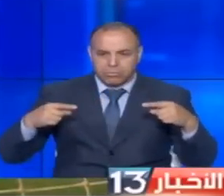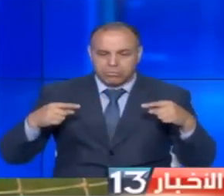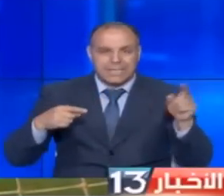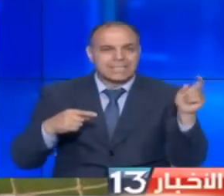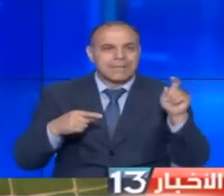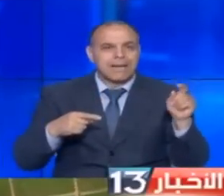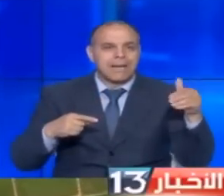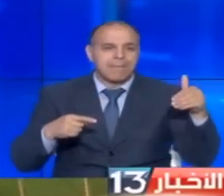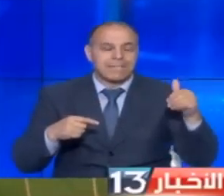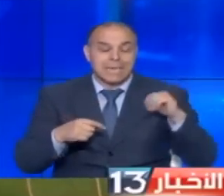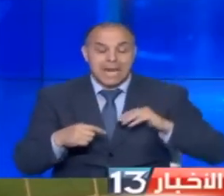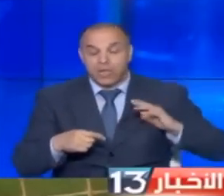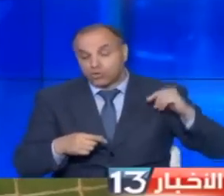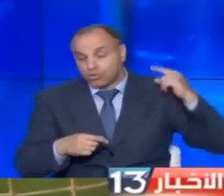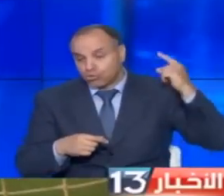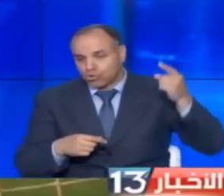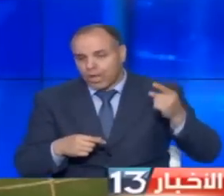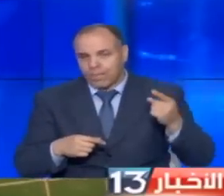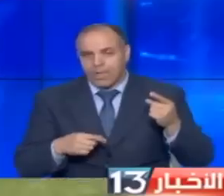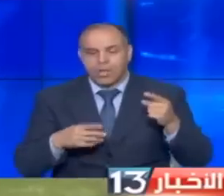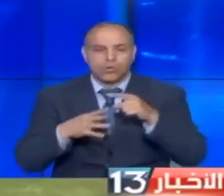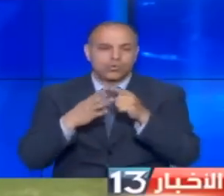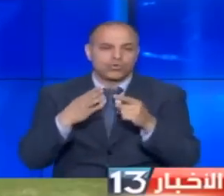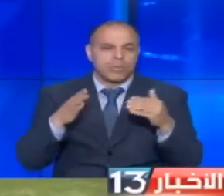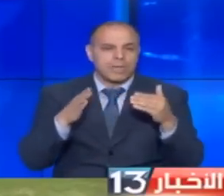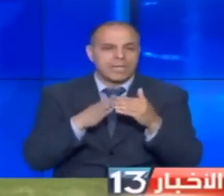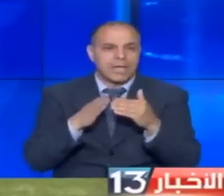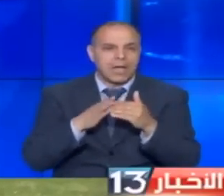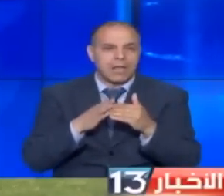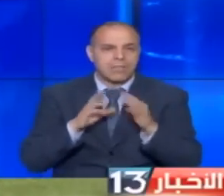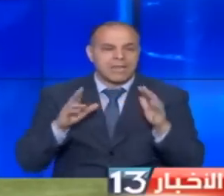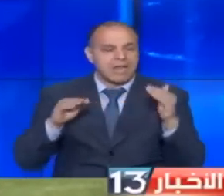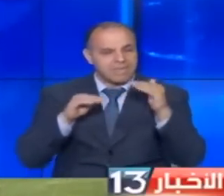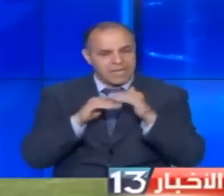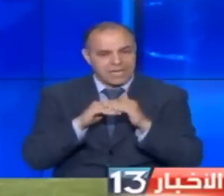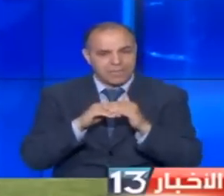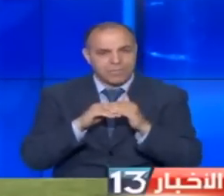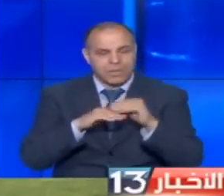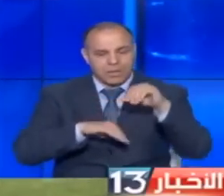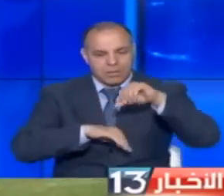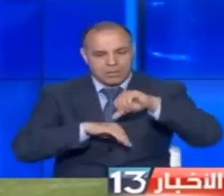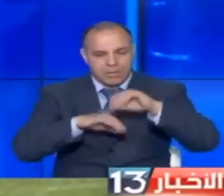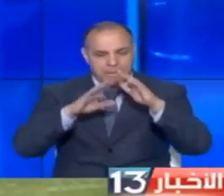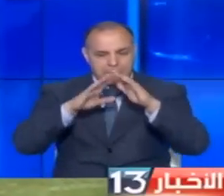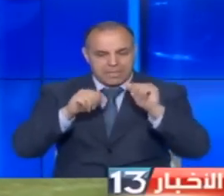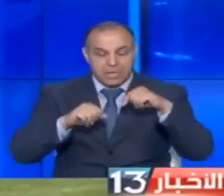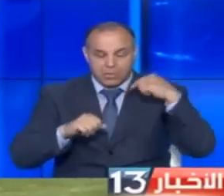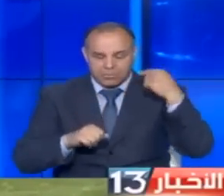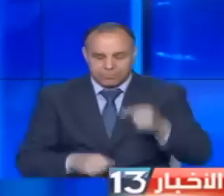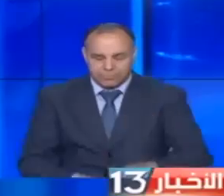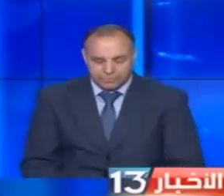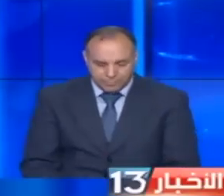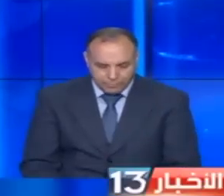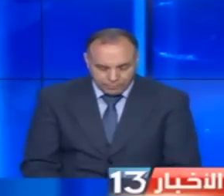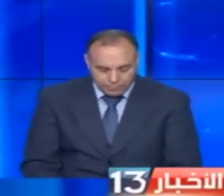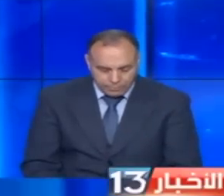المصريه الاحد المقبل في ذهاب نصف النهائي بدايه من الثامنه مساءا بالعاصمه المصريه القاهره